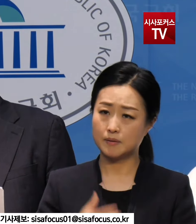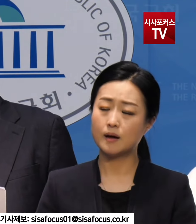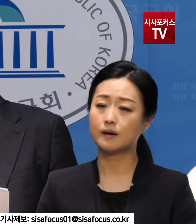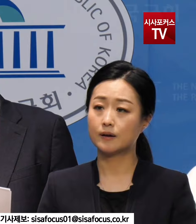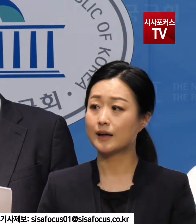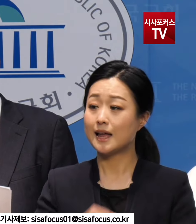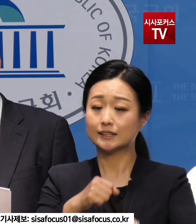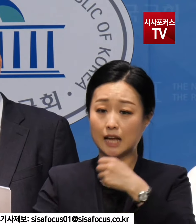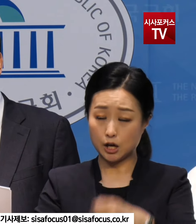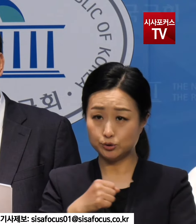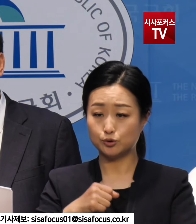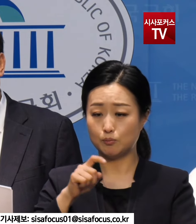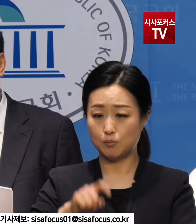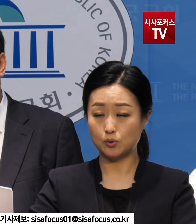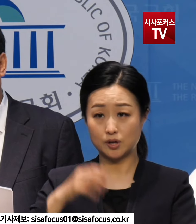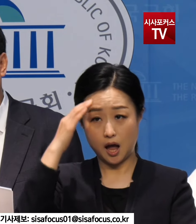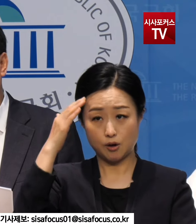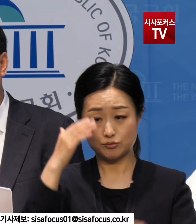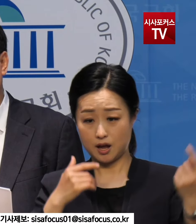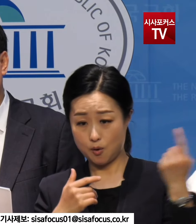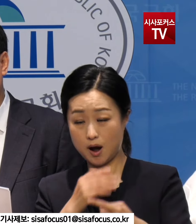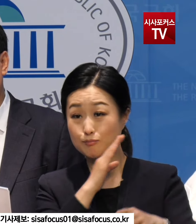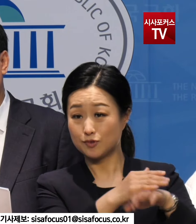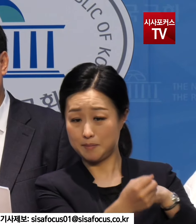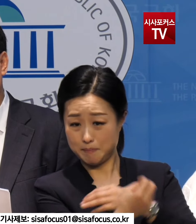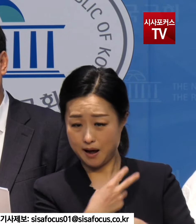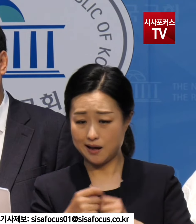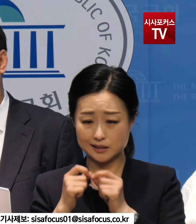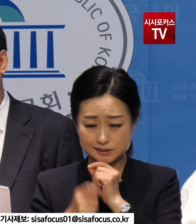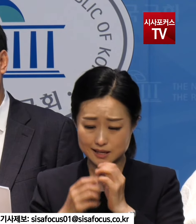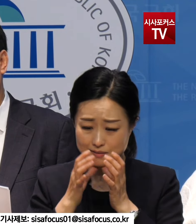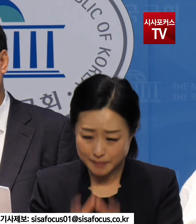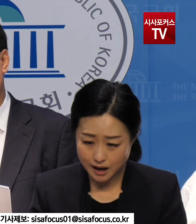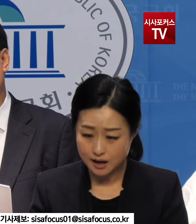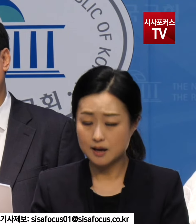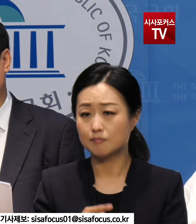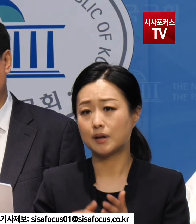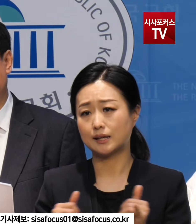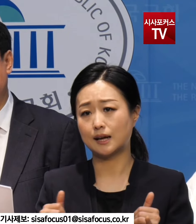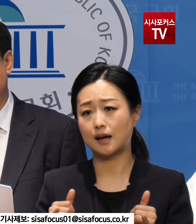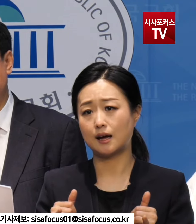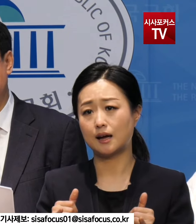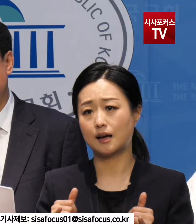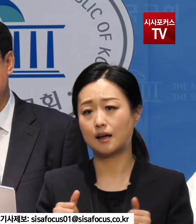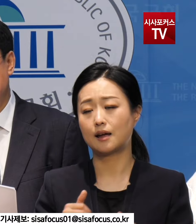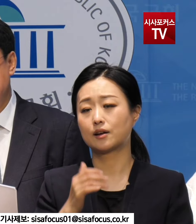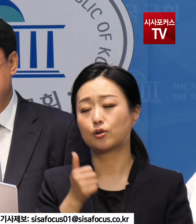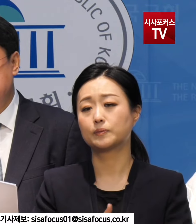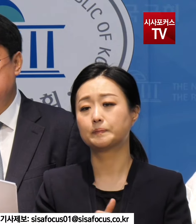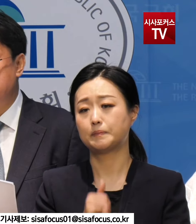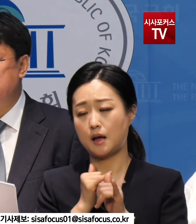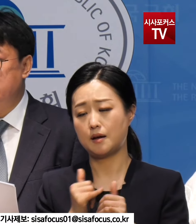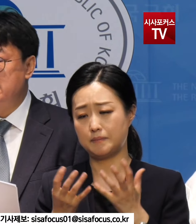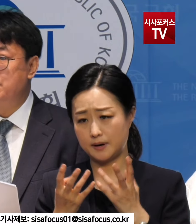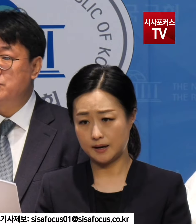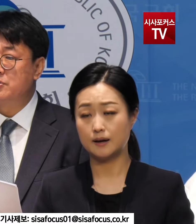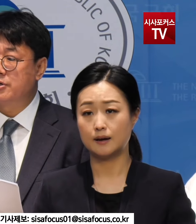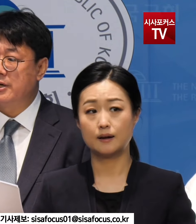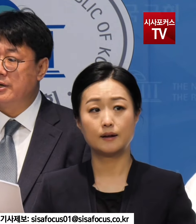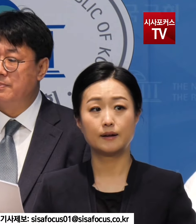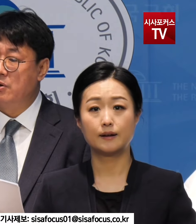자유를 찾아서 대한민국으로 왔는데 대한민국에서 또 사기당해서 자살하신 피해자가 굉장히 많습니다. 그런데